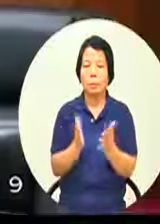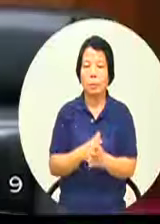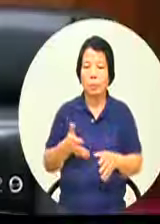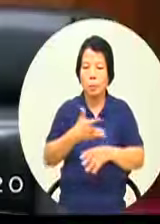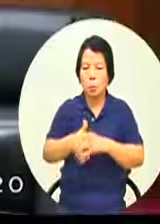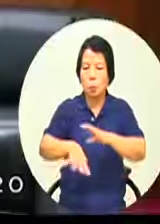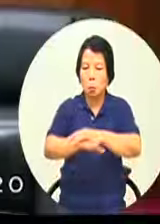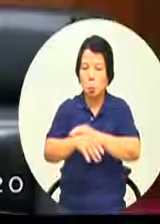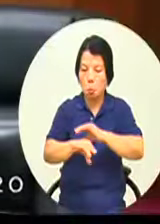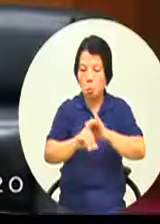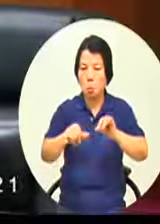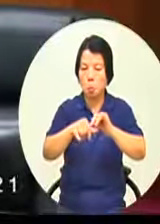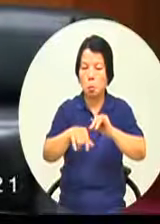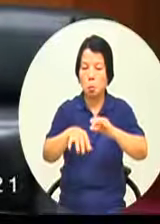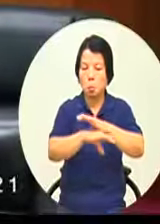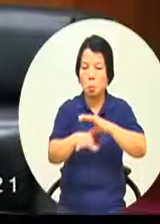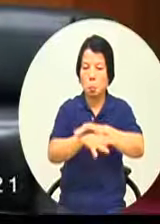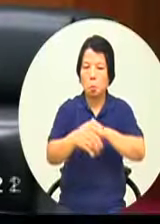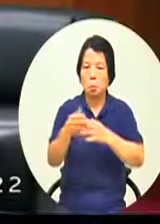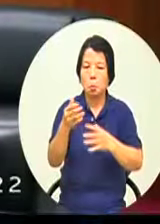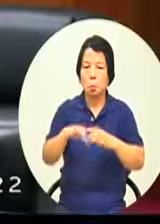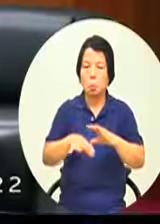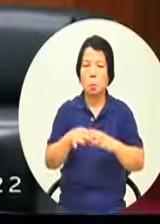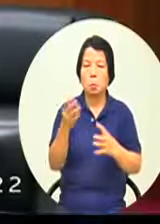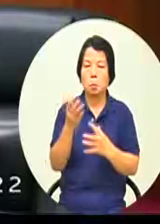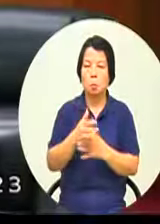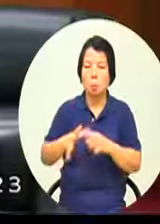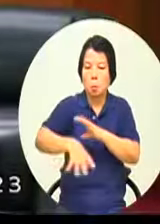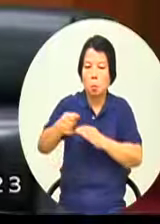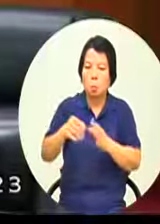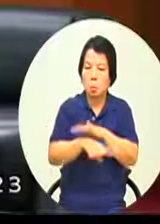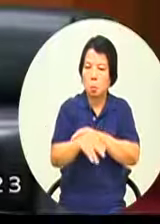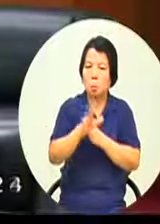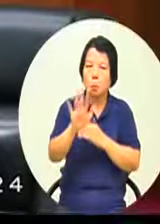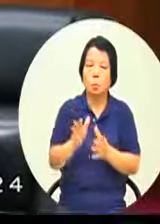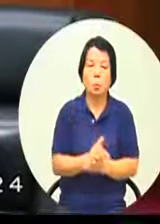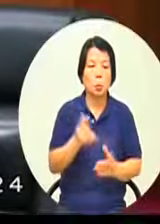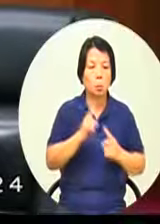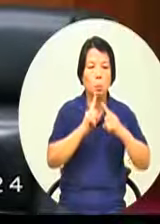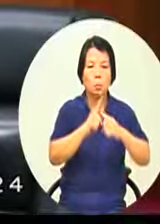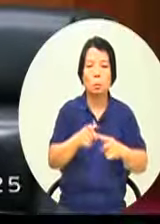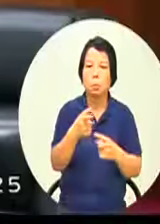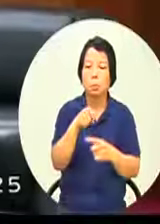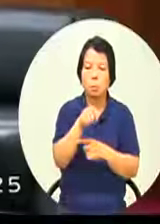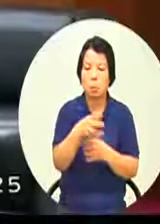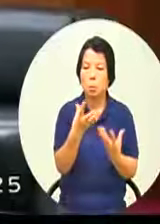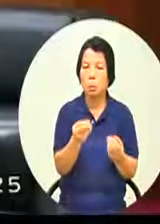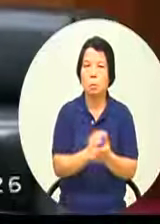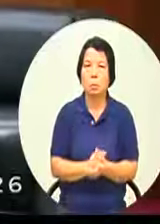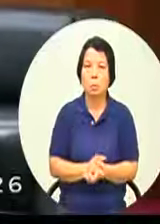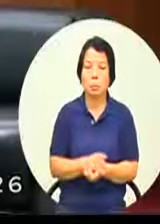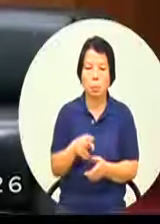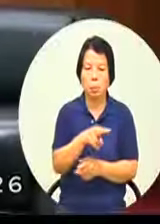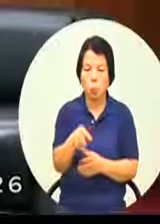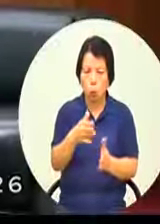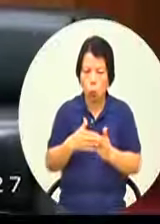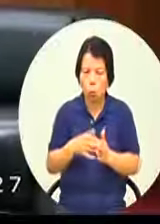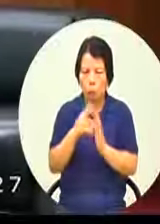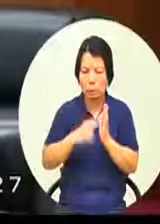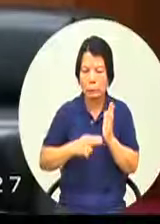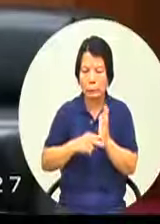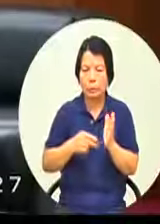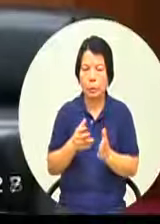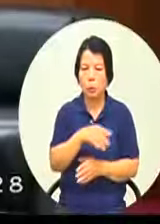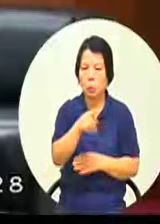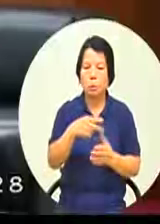掏空了哈，所以没有到现场看的话，可能就是没有办法。全是我想要，还有我